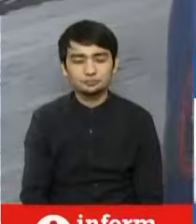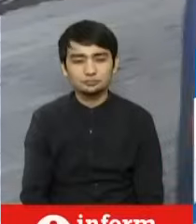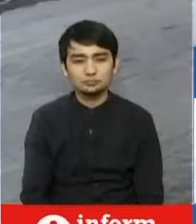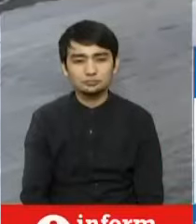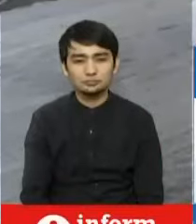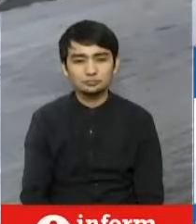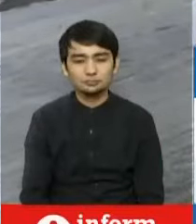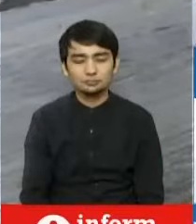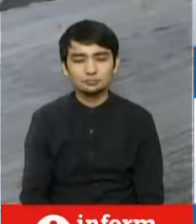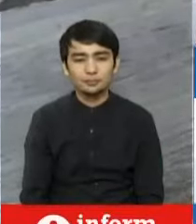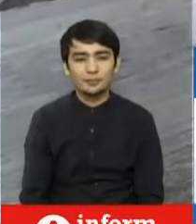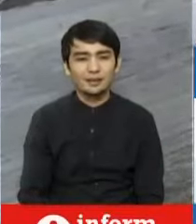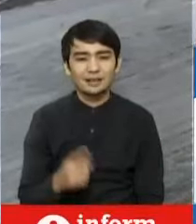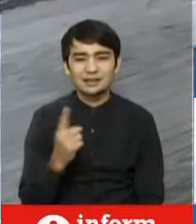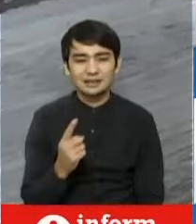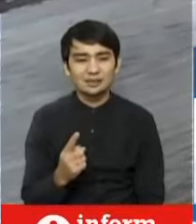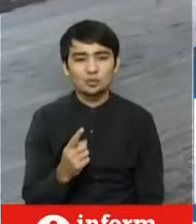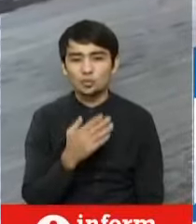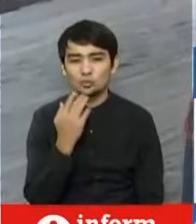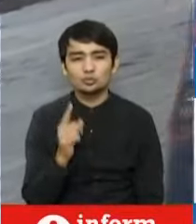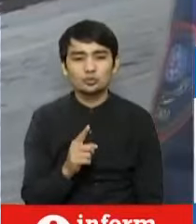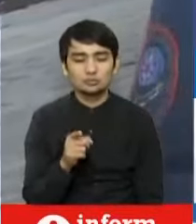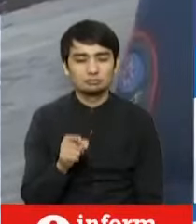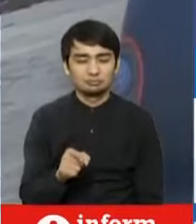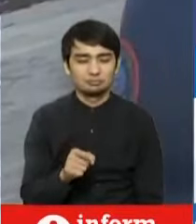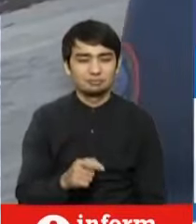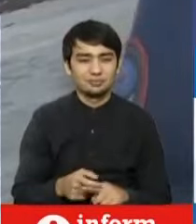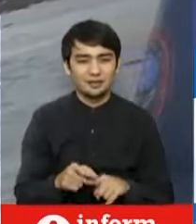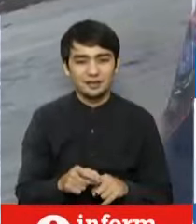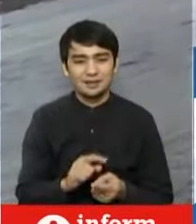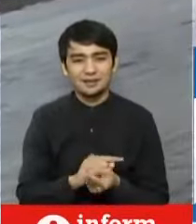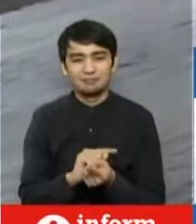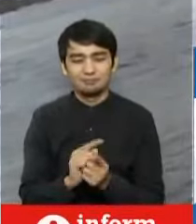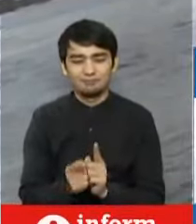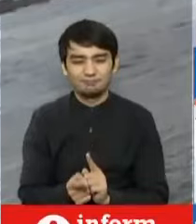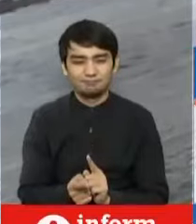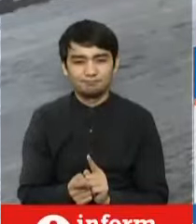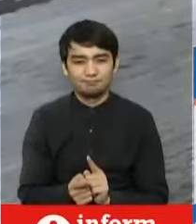Необходимо единственное, это замена